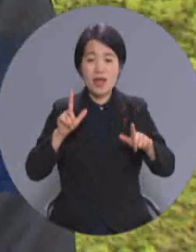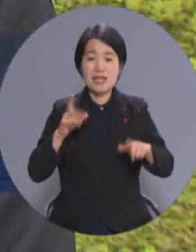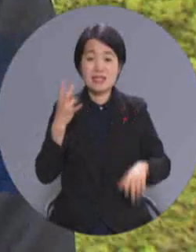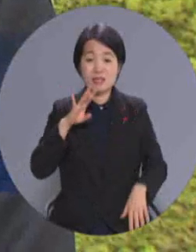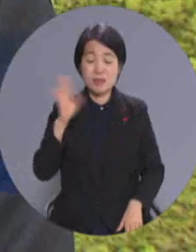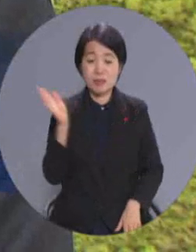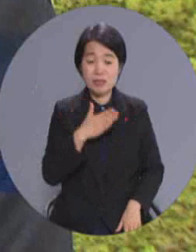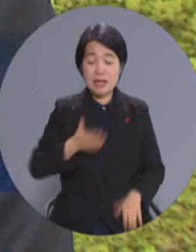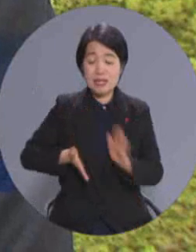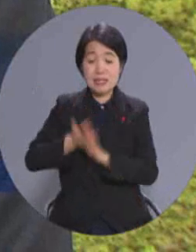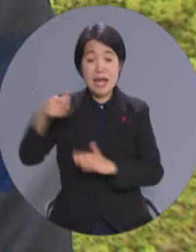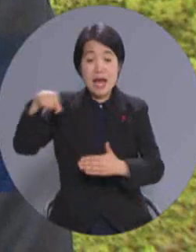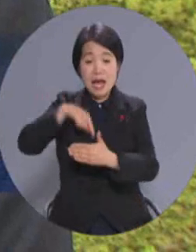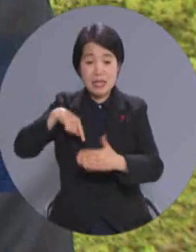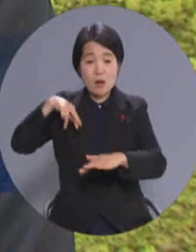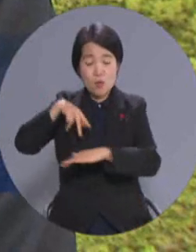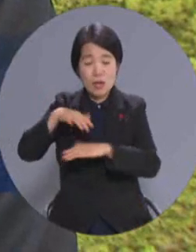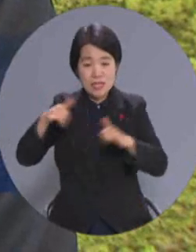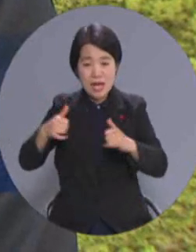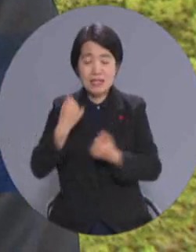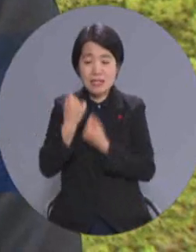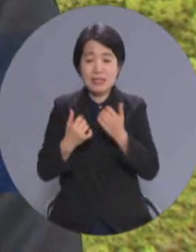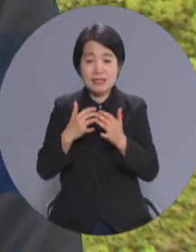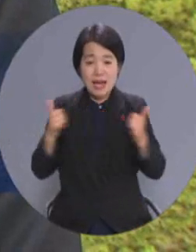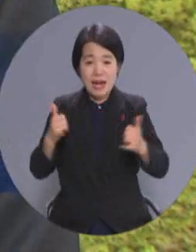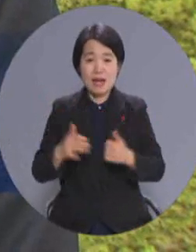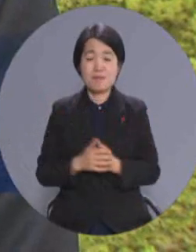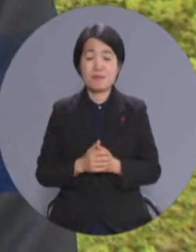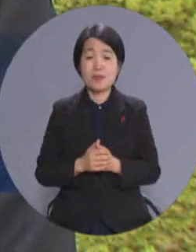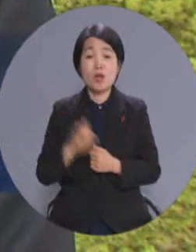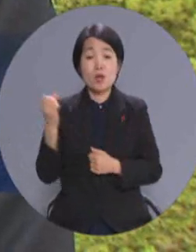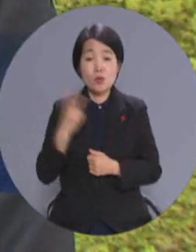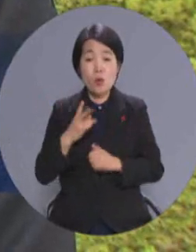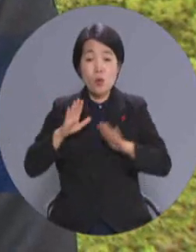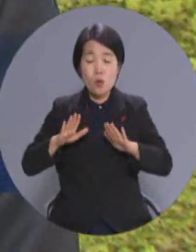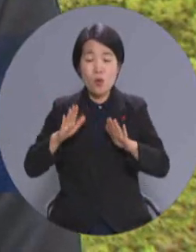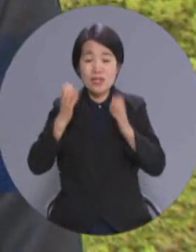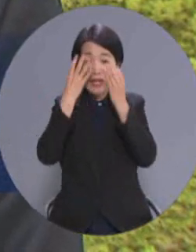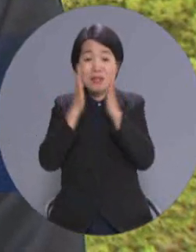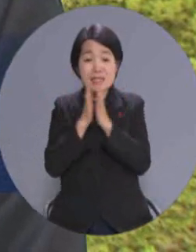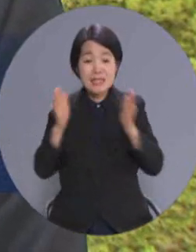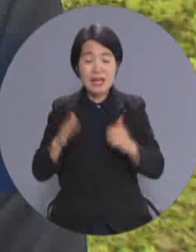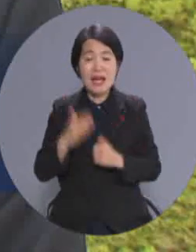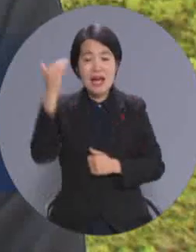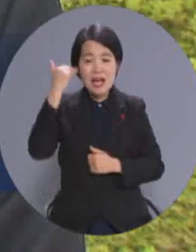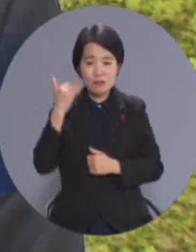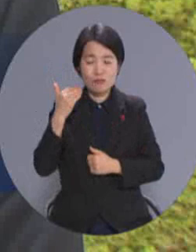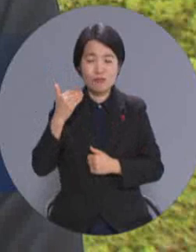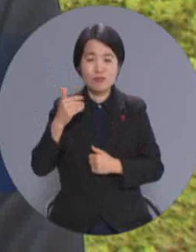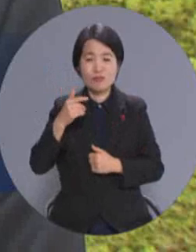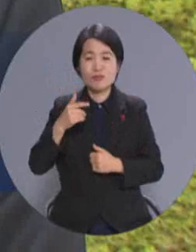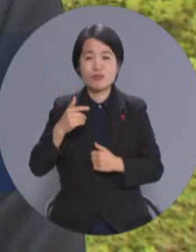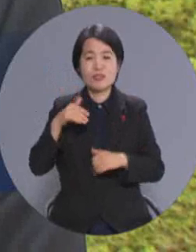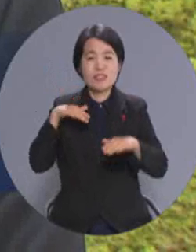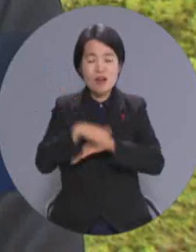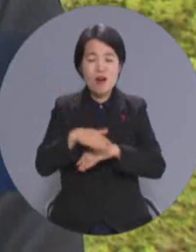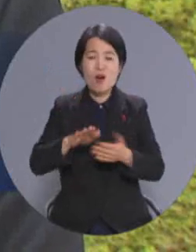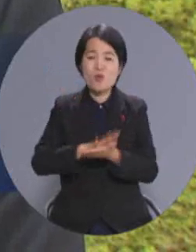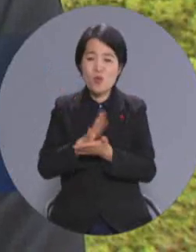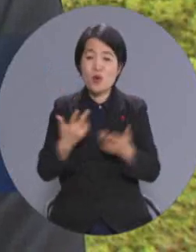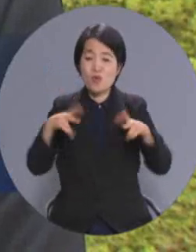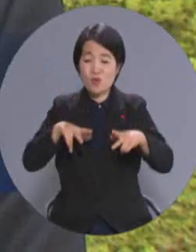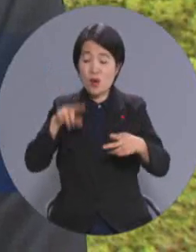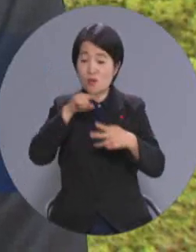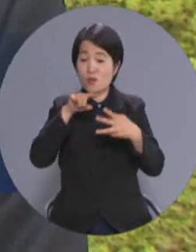걷는 사람들, 그리고 자전거를 타는 사람들, 그리고 이제 올해 새롭게 선보일 K-디즈니 산업이 꽃을